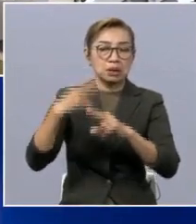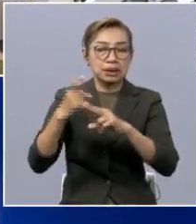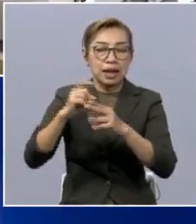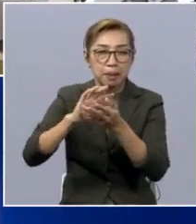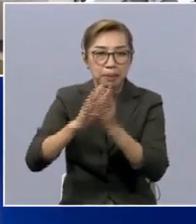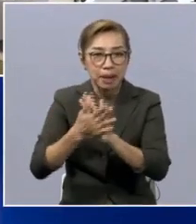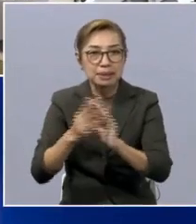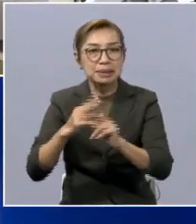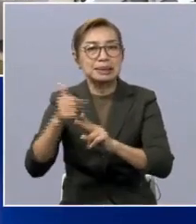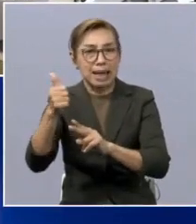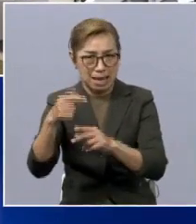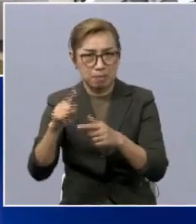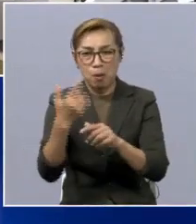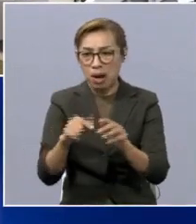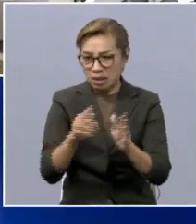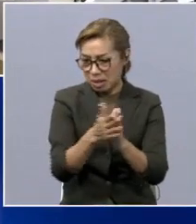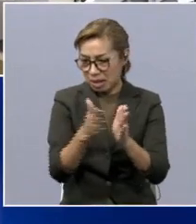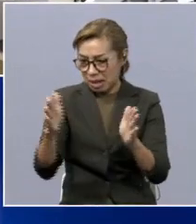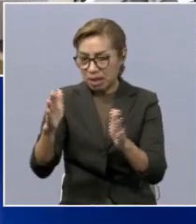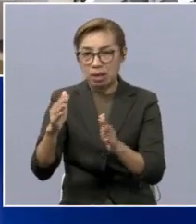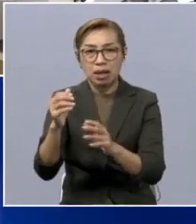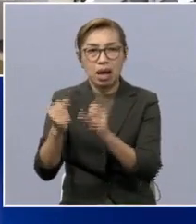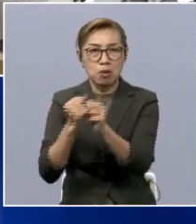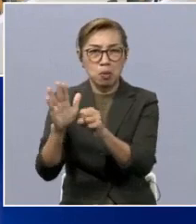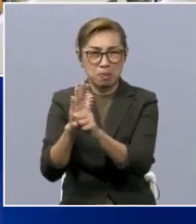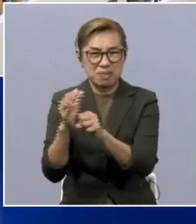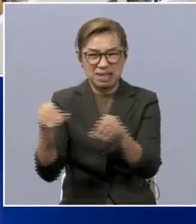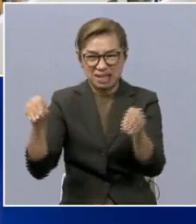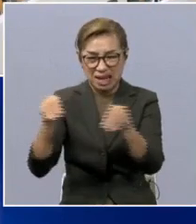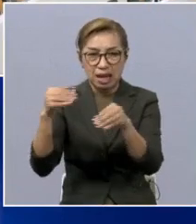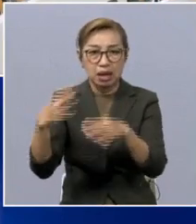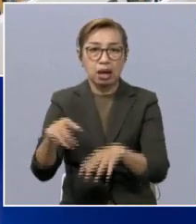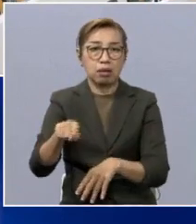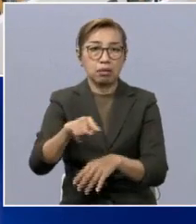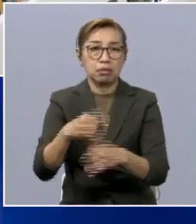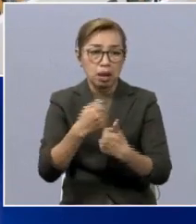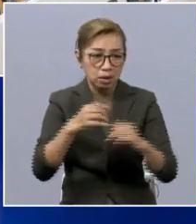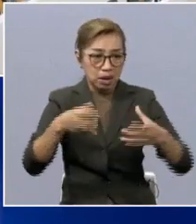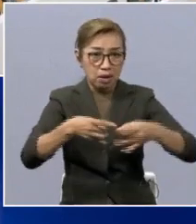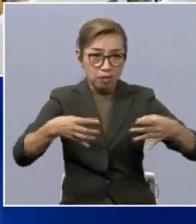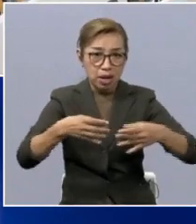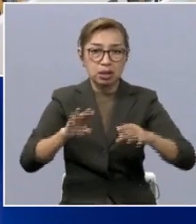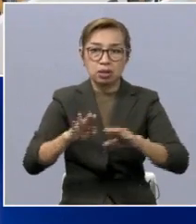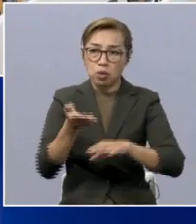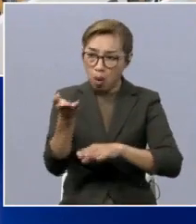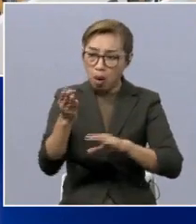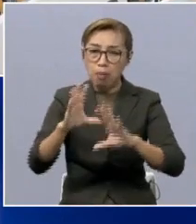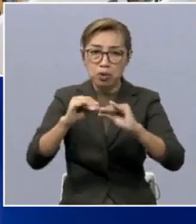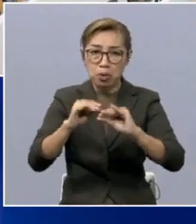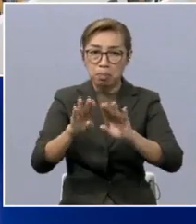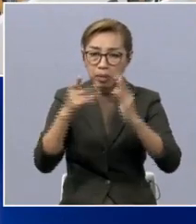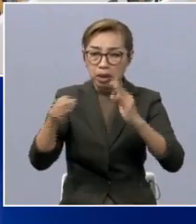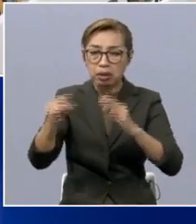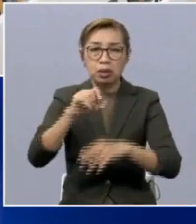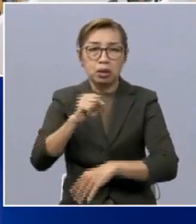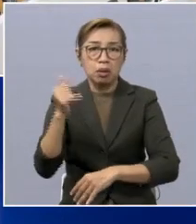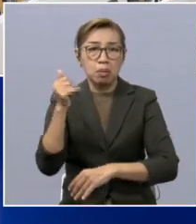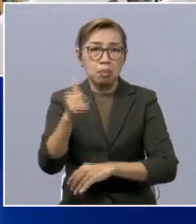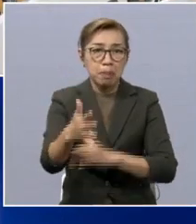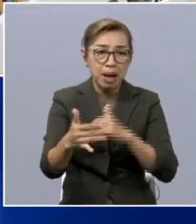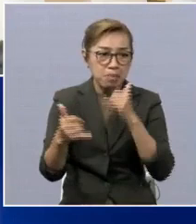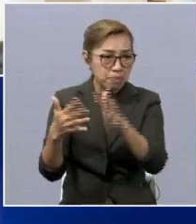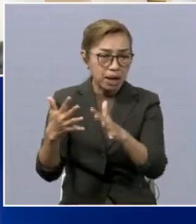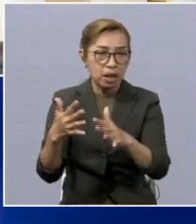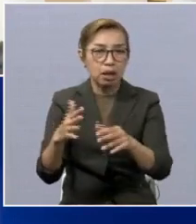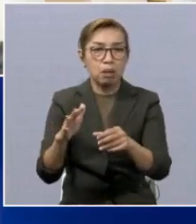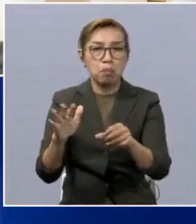มาเท่าที่จะทำได้ถ้าสภาล่มลงไปอีกยิ่งเสียหายหนักลงไปเกินกว่าสมาชิกสภาจะแบกรับความรับผิ